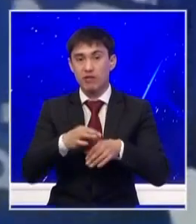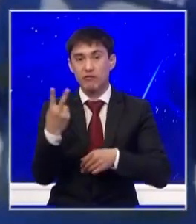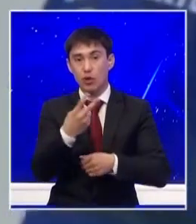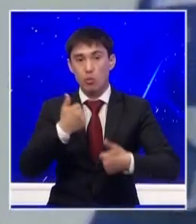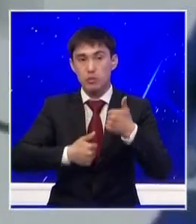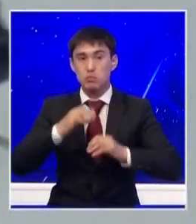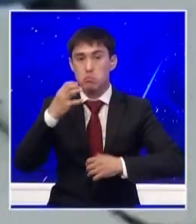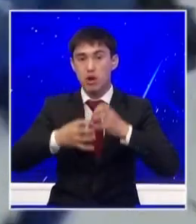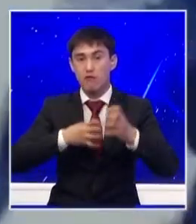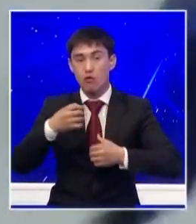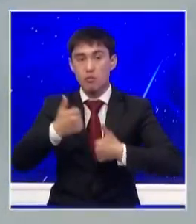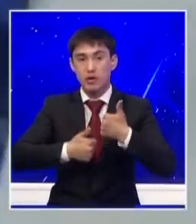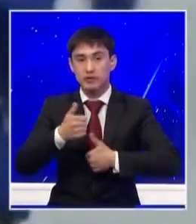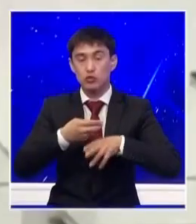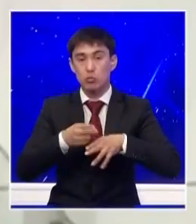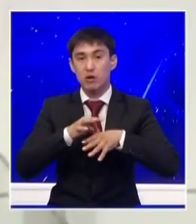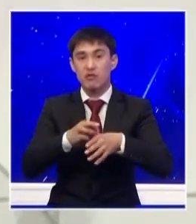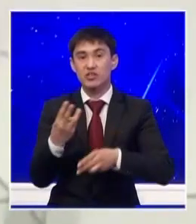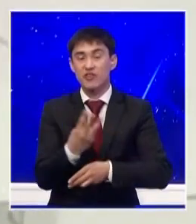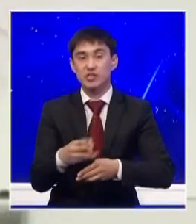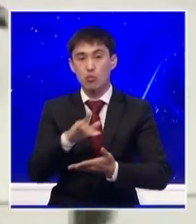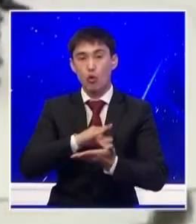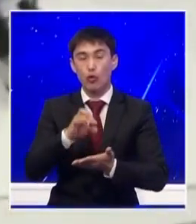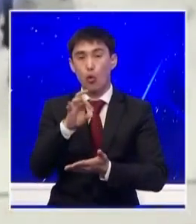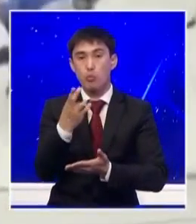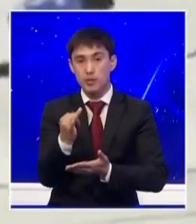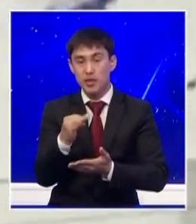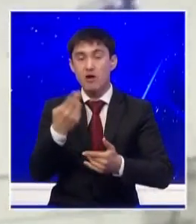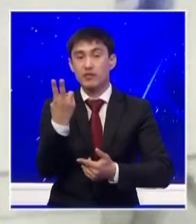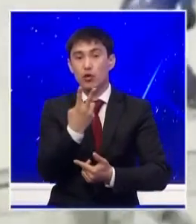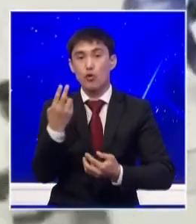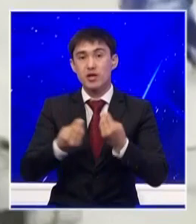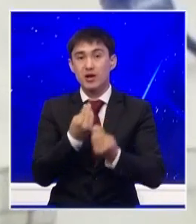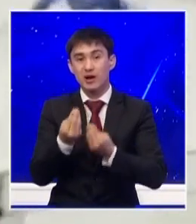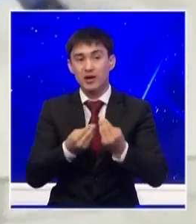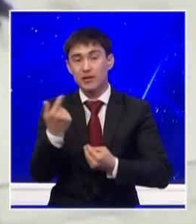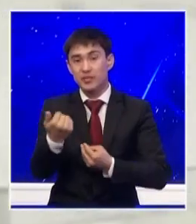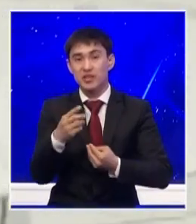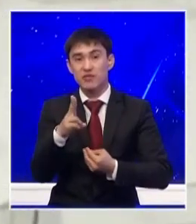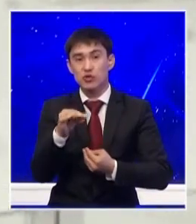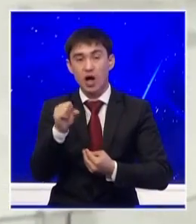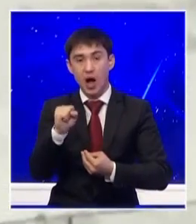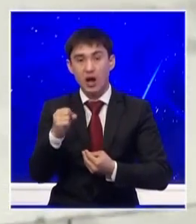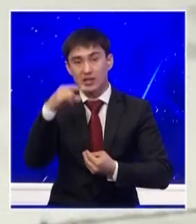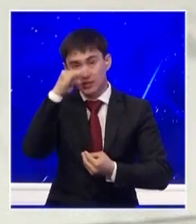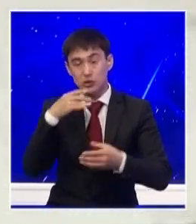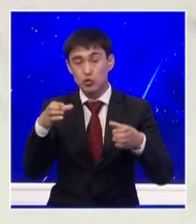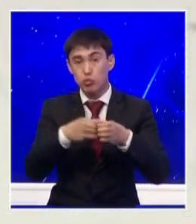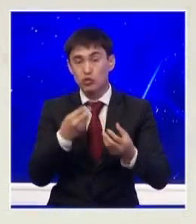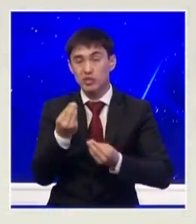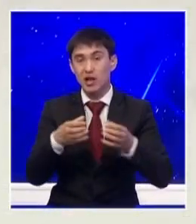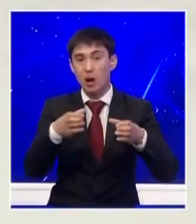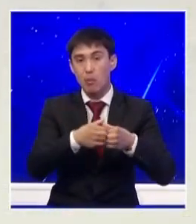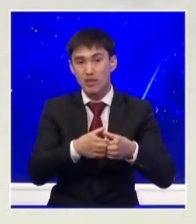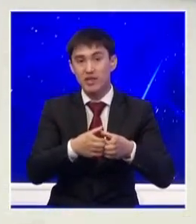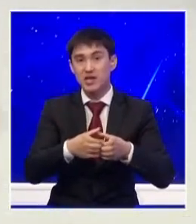второй матч на мерсе который проходит в городе Оби во второй игре предварительного раунда дивизиона а казахстанская сборная сыграла